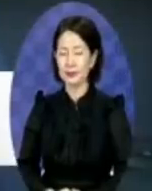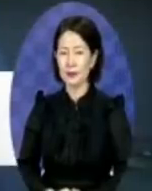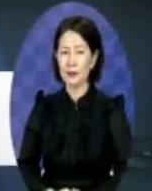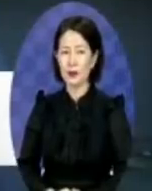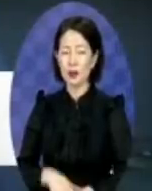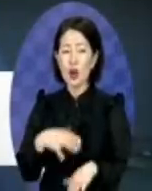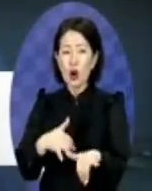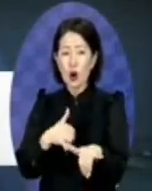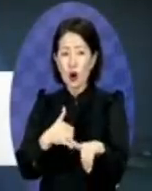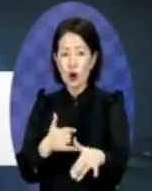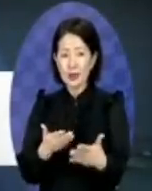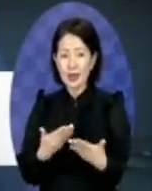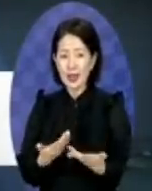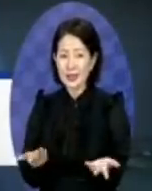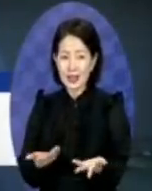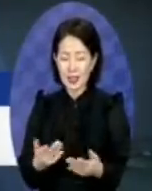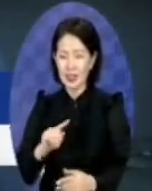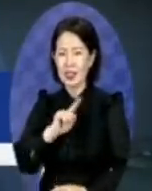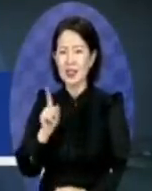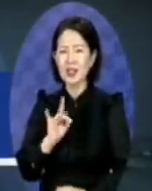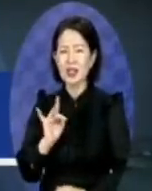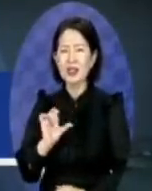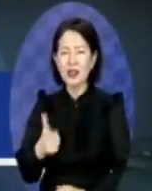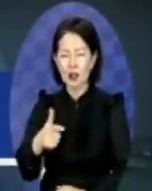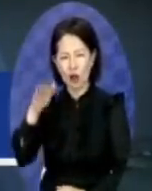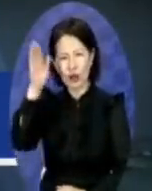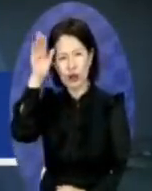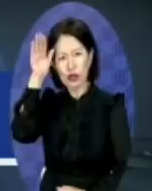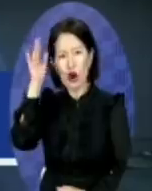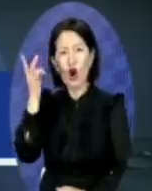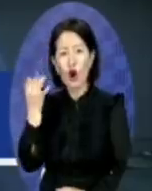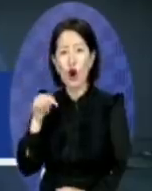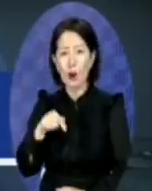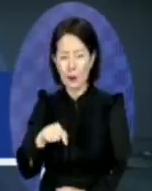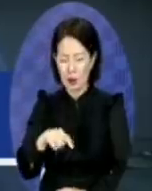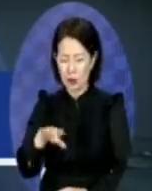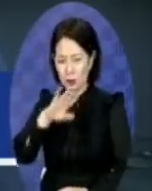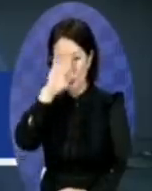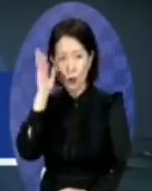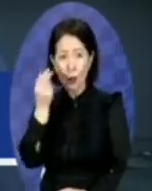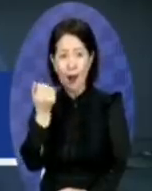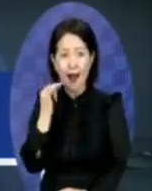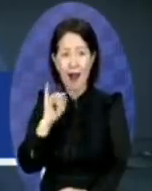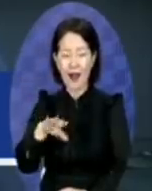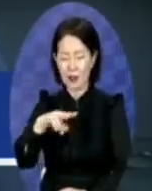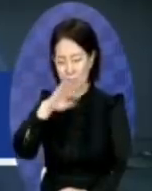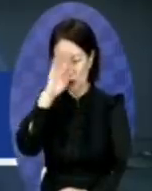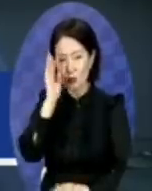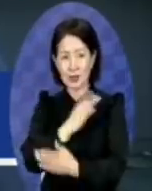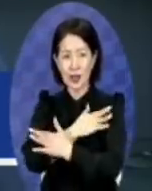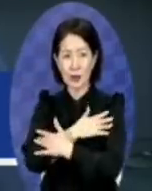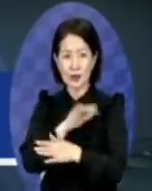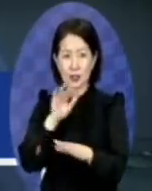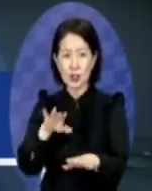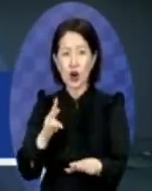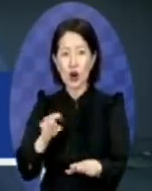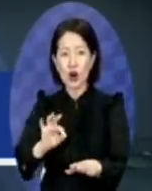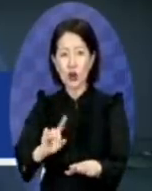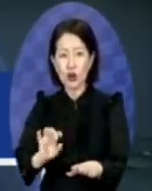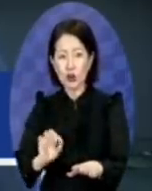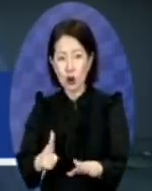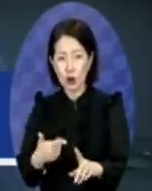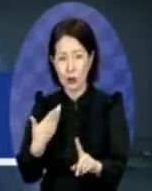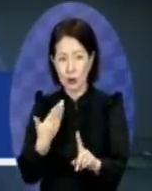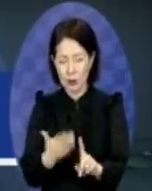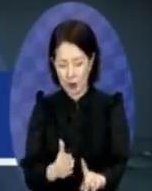Хохирол учруулж байгаа зүйл бол зэрлэг нохой байна. 100 одоо айлд цуслантай гарахтаа нэг хүлэг авч тажигээд одоо намар